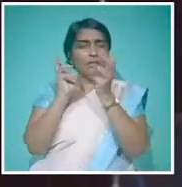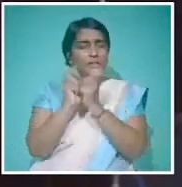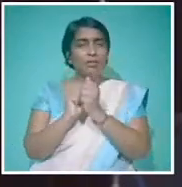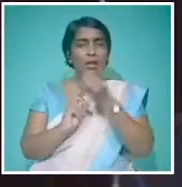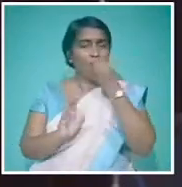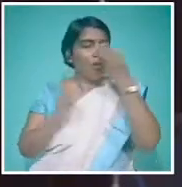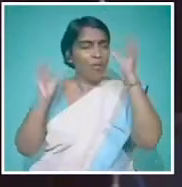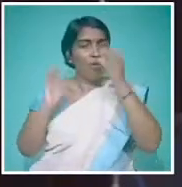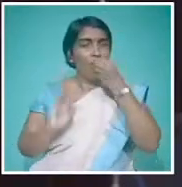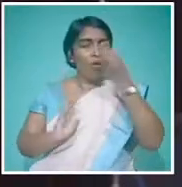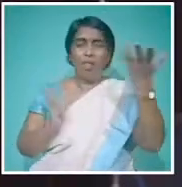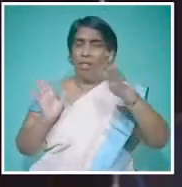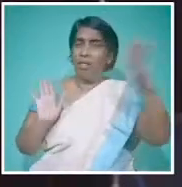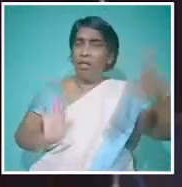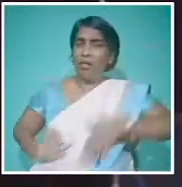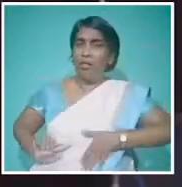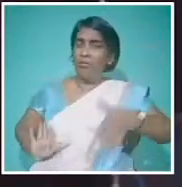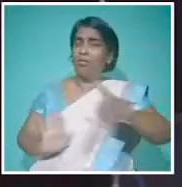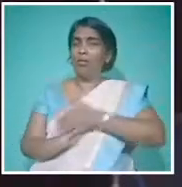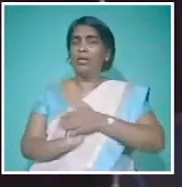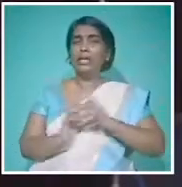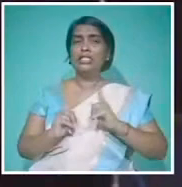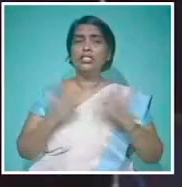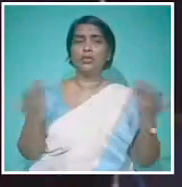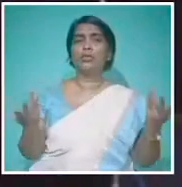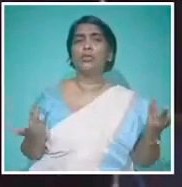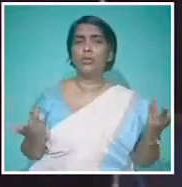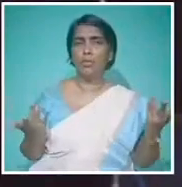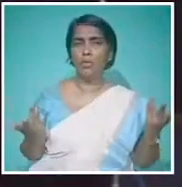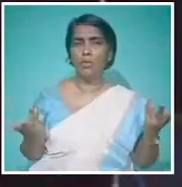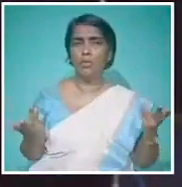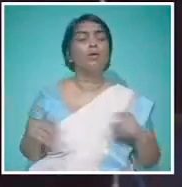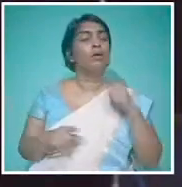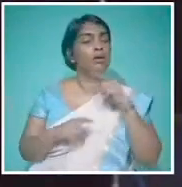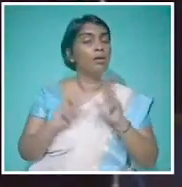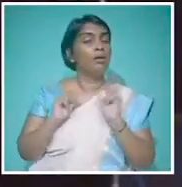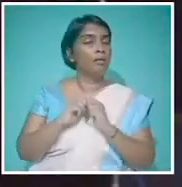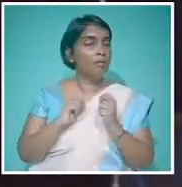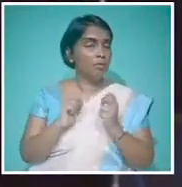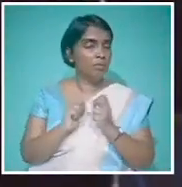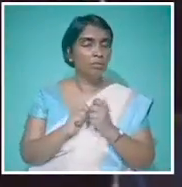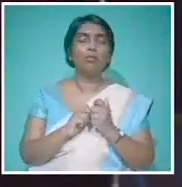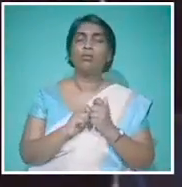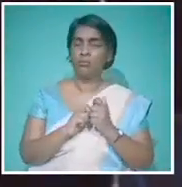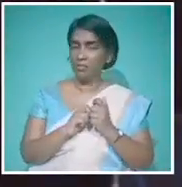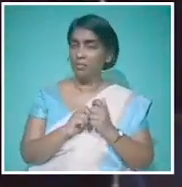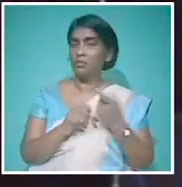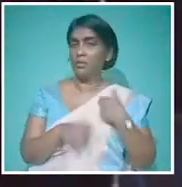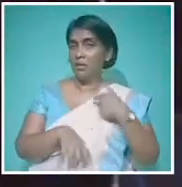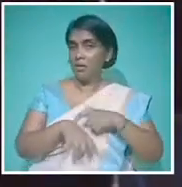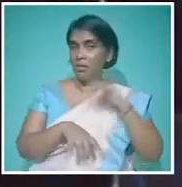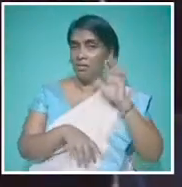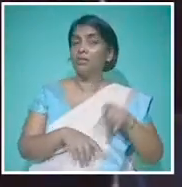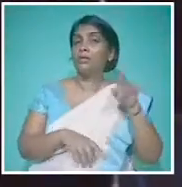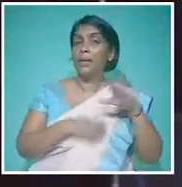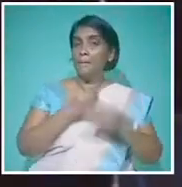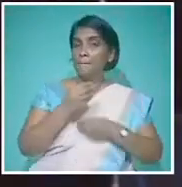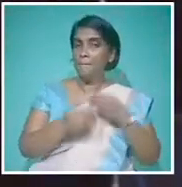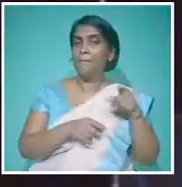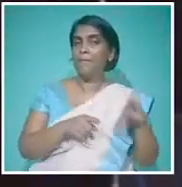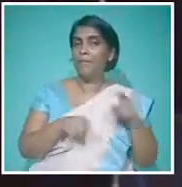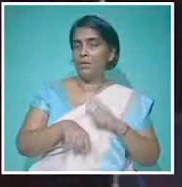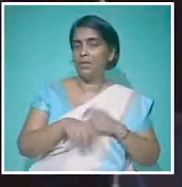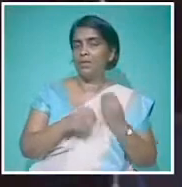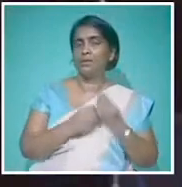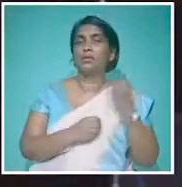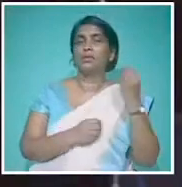දැන් මේක හකුළුනෝ කියලා කවුද අන්තිමට ඉතුරු වෙන්නේ මේ අර්බුදයේ අවස්ථාව බවට පත් කර ගන්න නම් අන්නර නිෂ්පාදන අවකාශයට ඉඩ